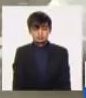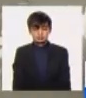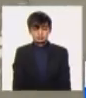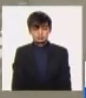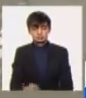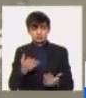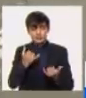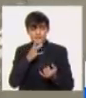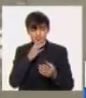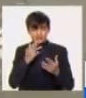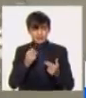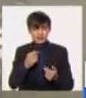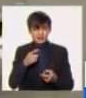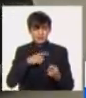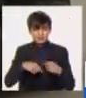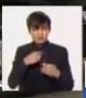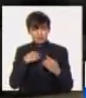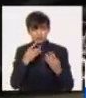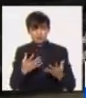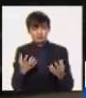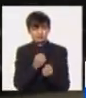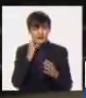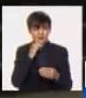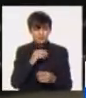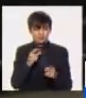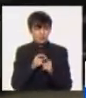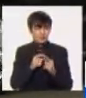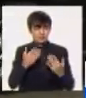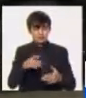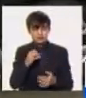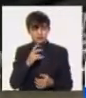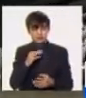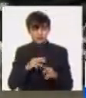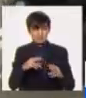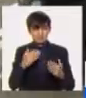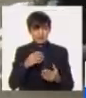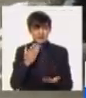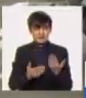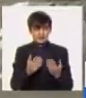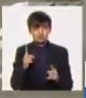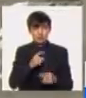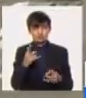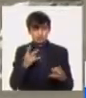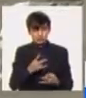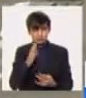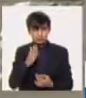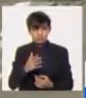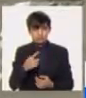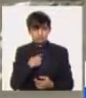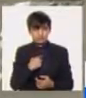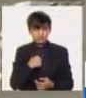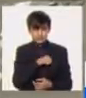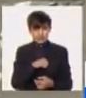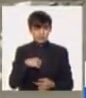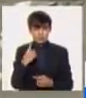В данный момент мы только морально можем их поддержать. Ну так, если что-то надо, лично